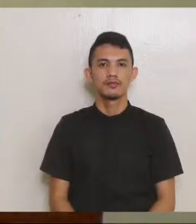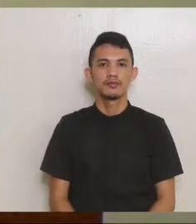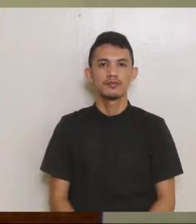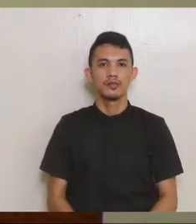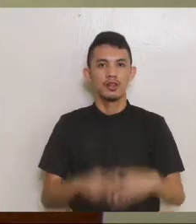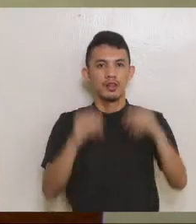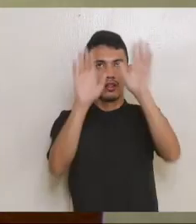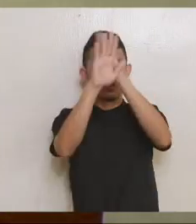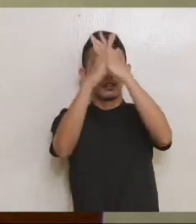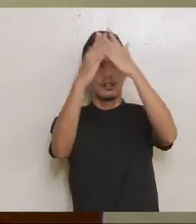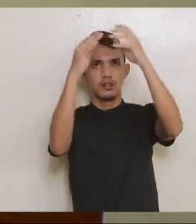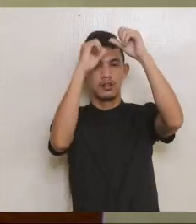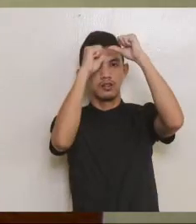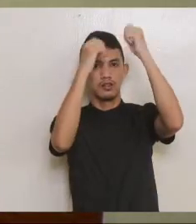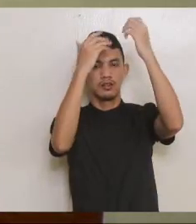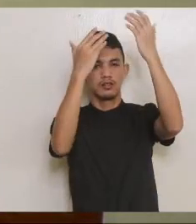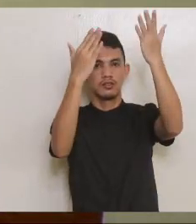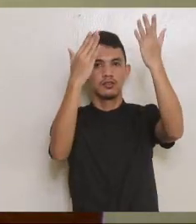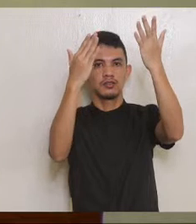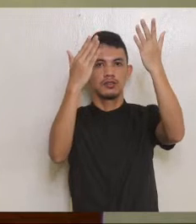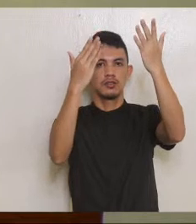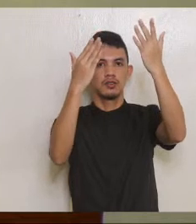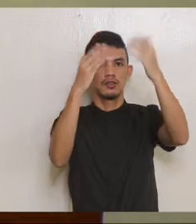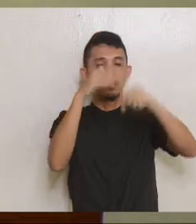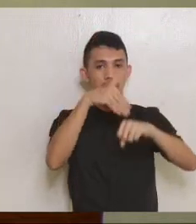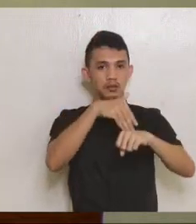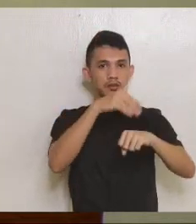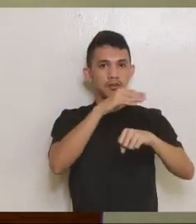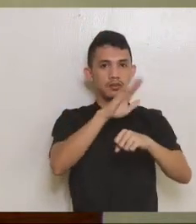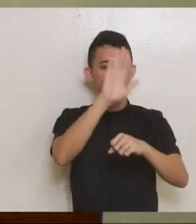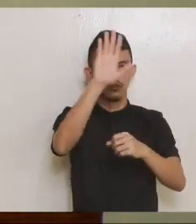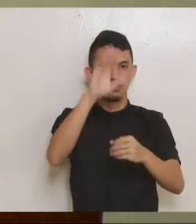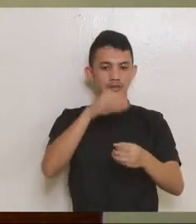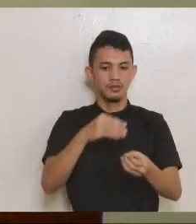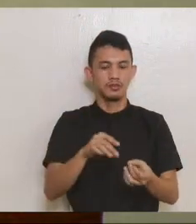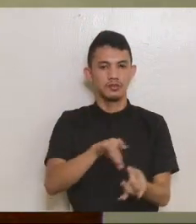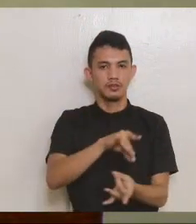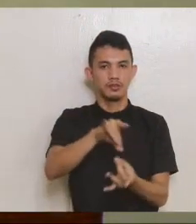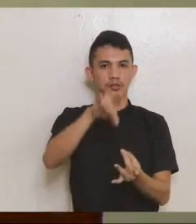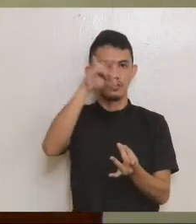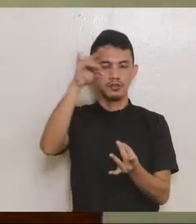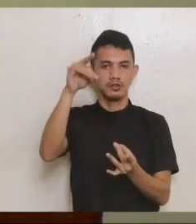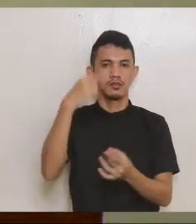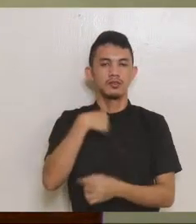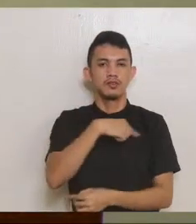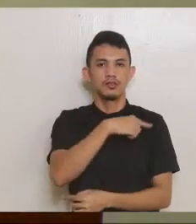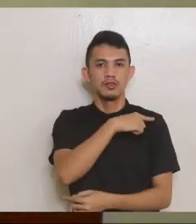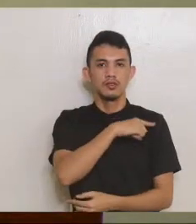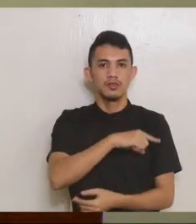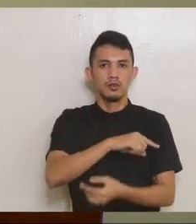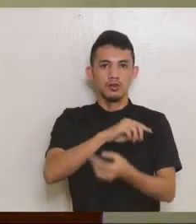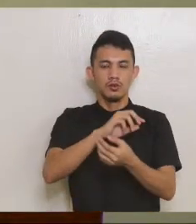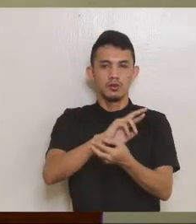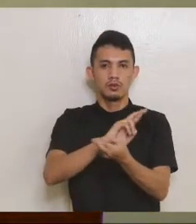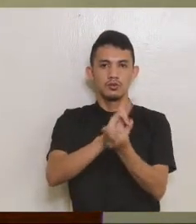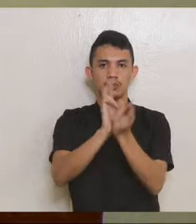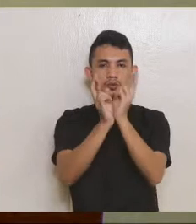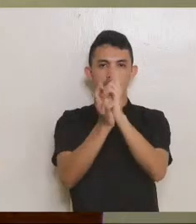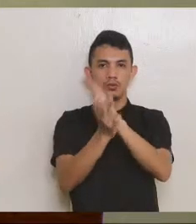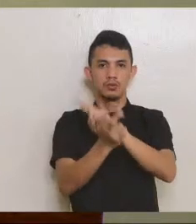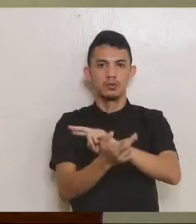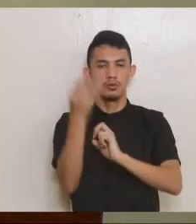Langit nung Amahan, ipadala ang imong Espiritu nganhi kanamo aron mabag-o ang nawong